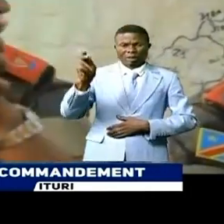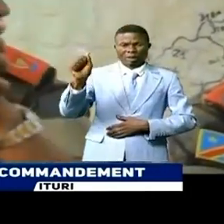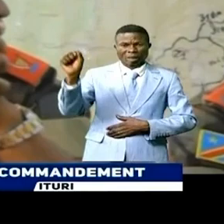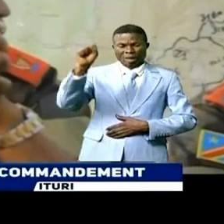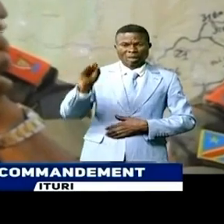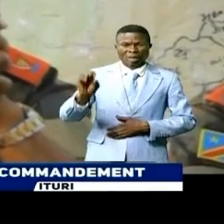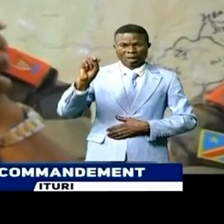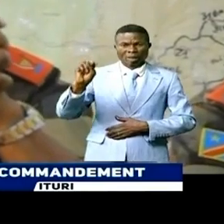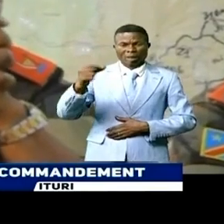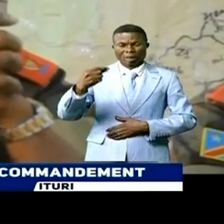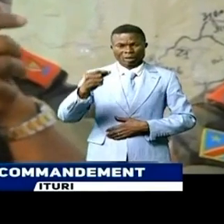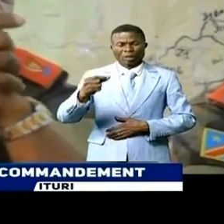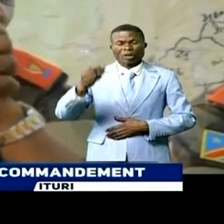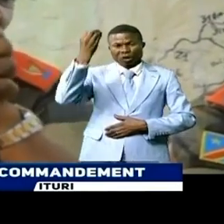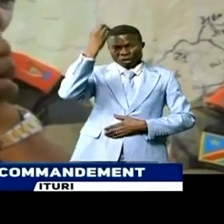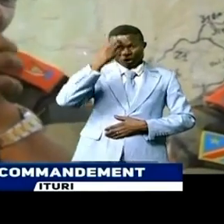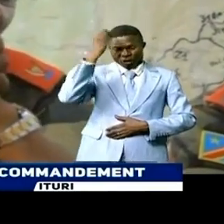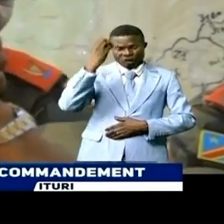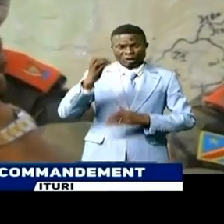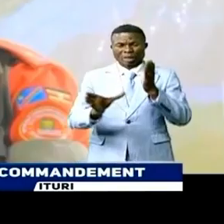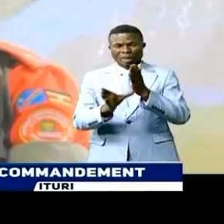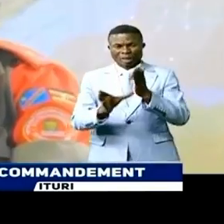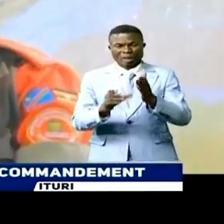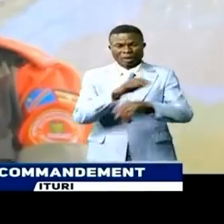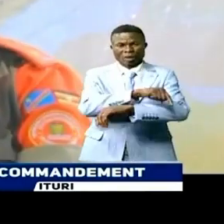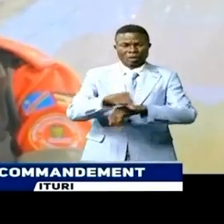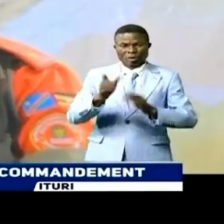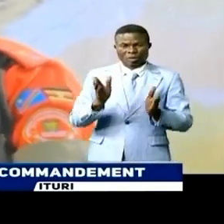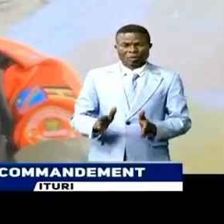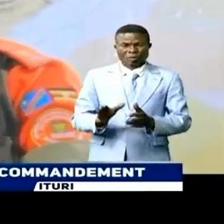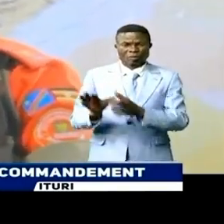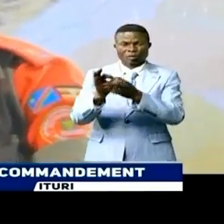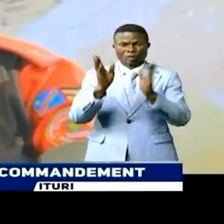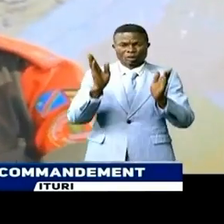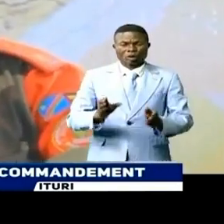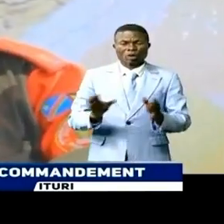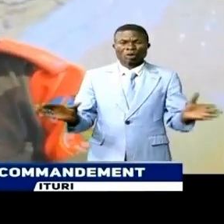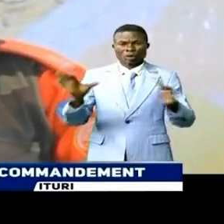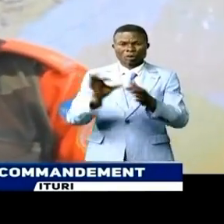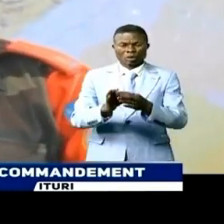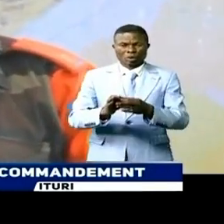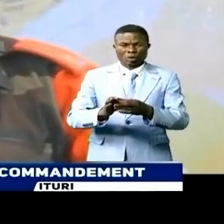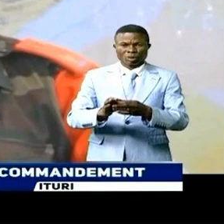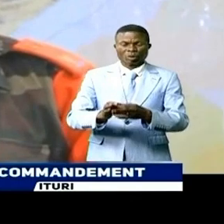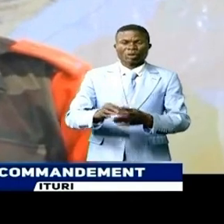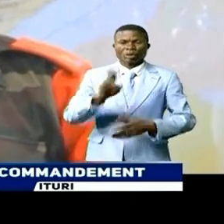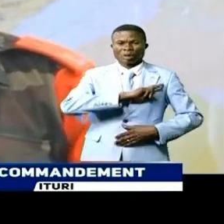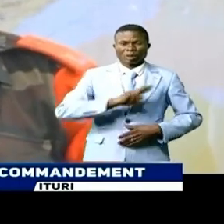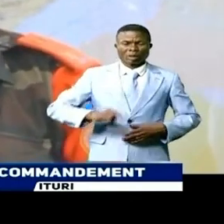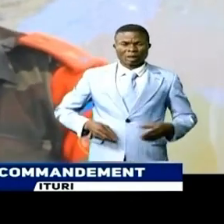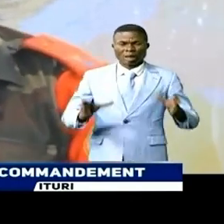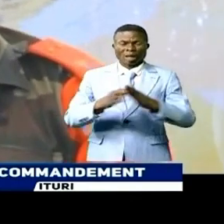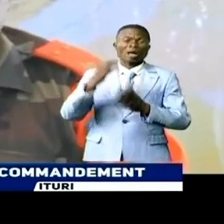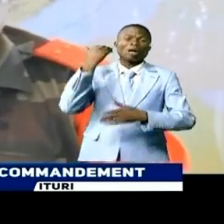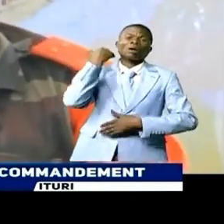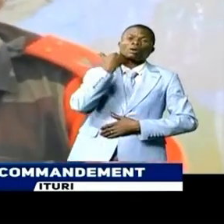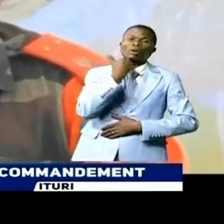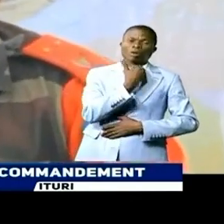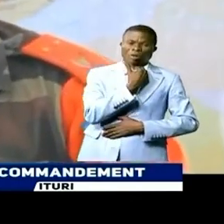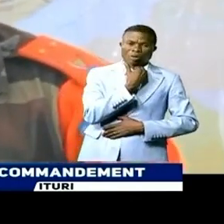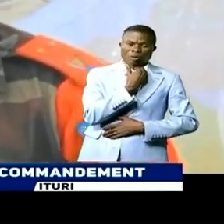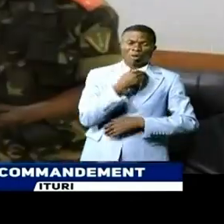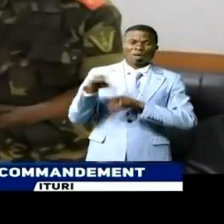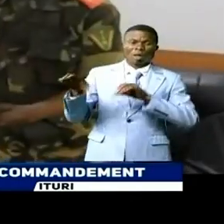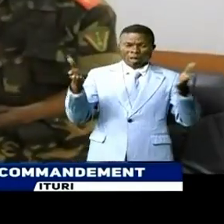commandes au cours de la terre de la mutualisation des forces air de segunda et a présidé la cérémonie